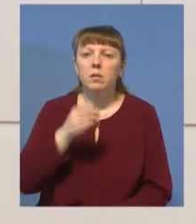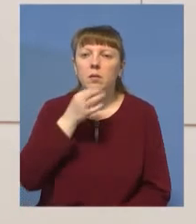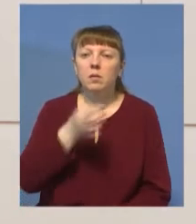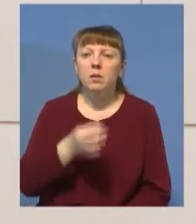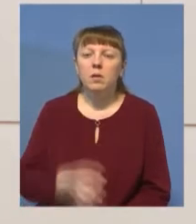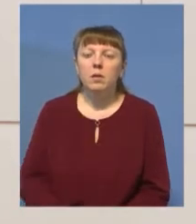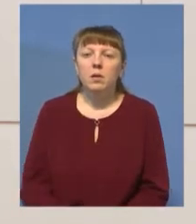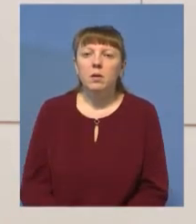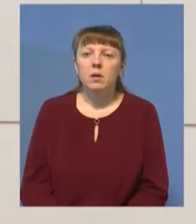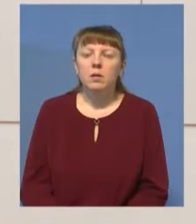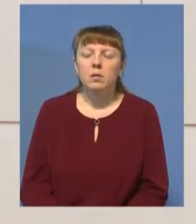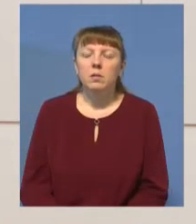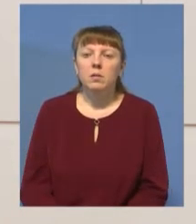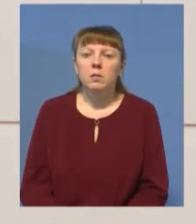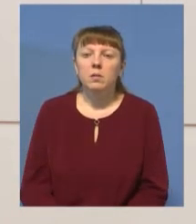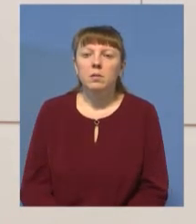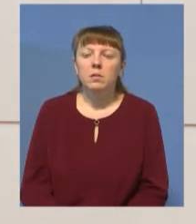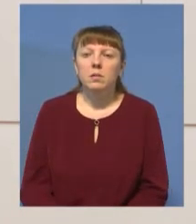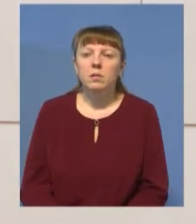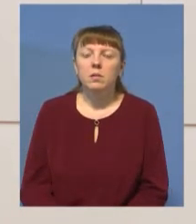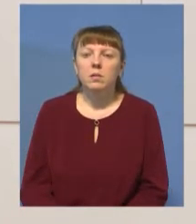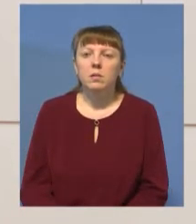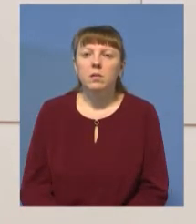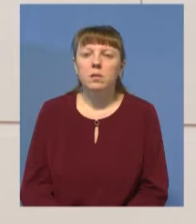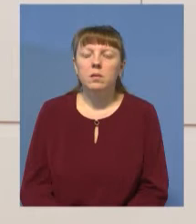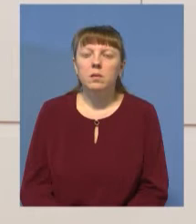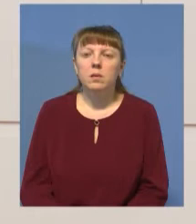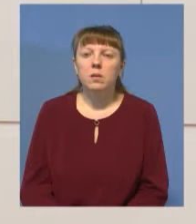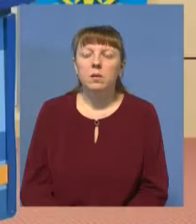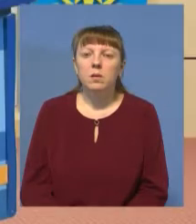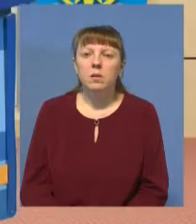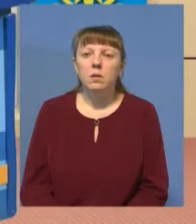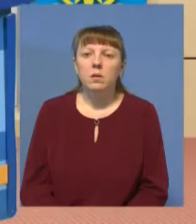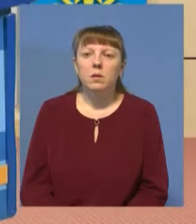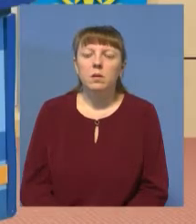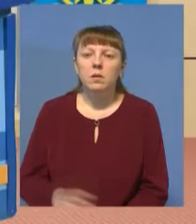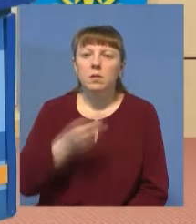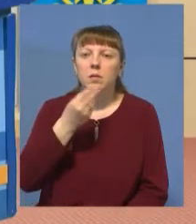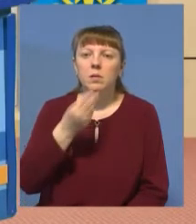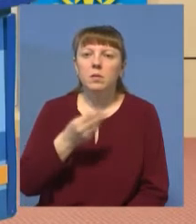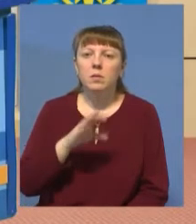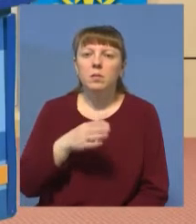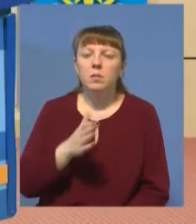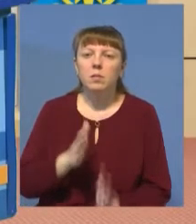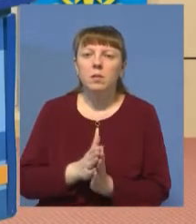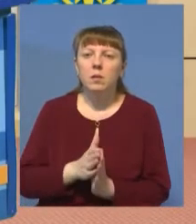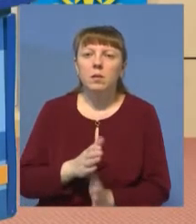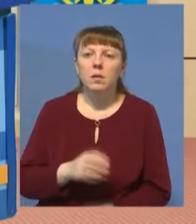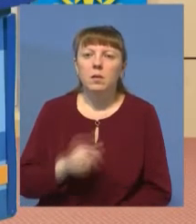полный и достоверный. И эти все расходы, которые будут понесены экспертом,